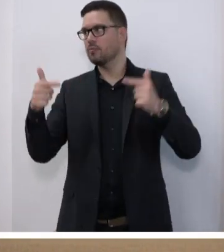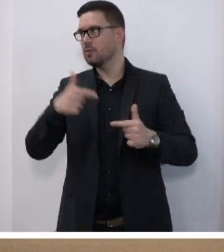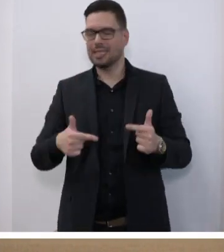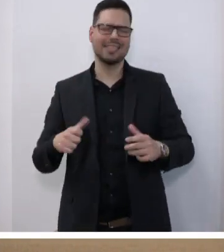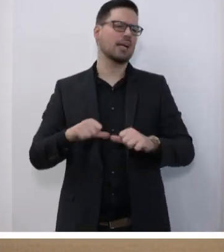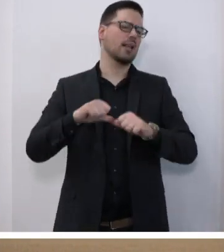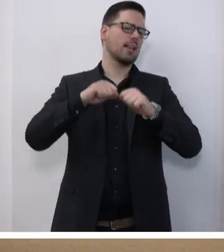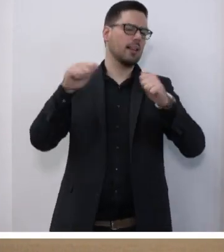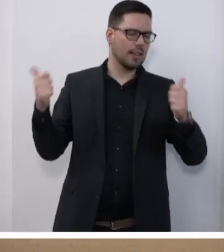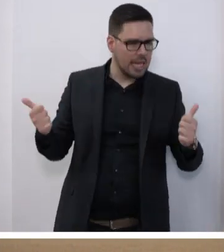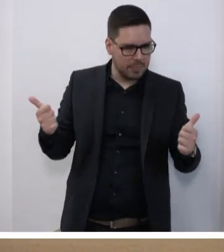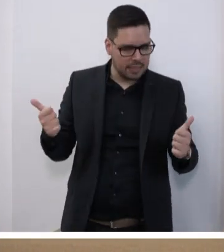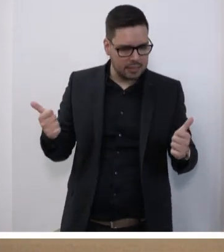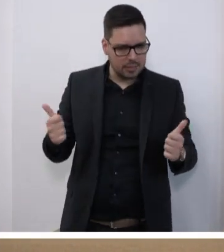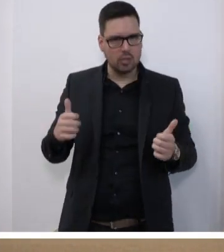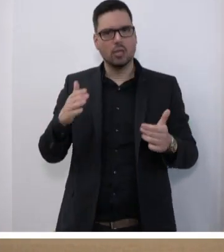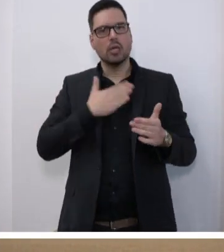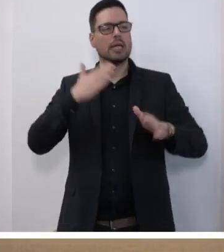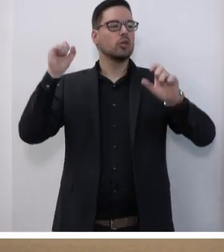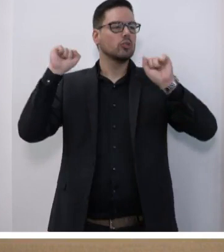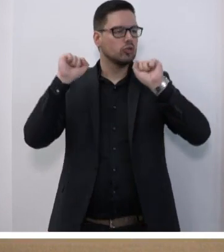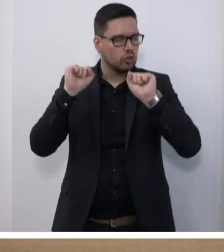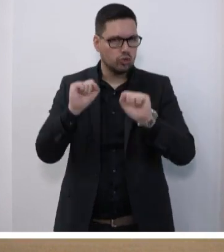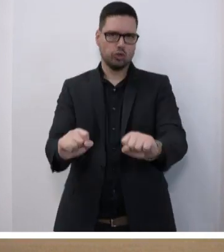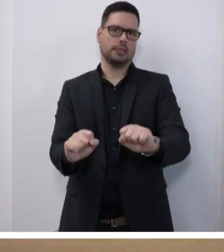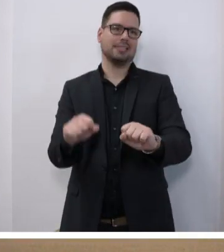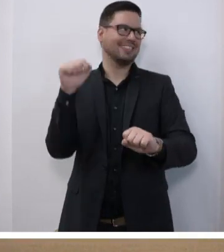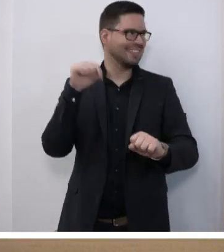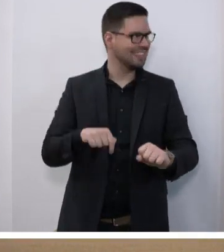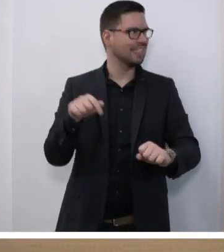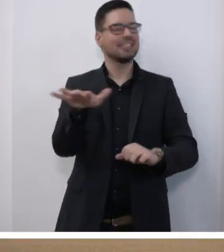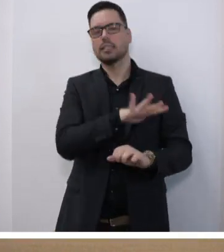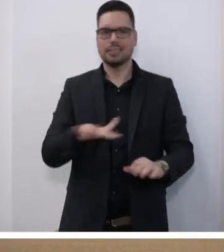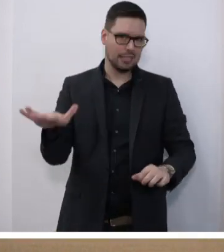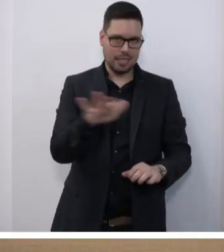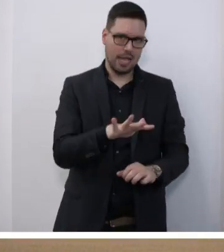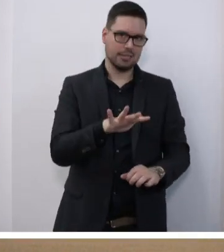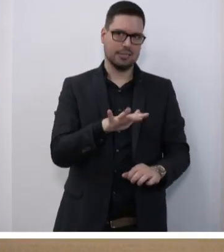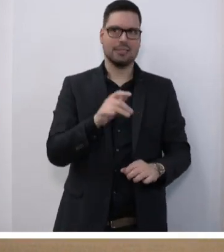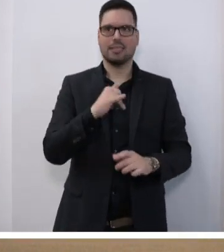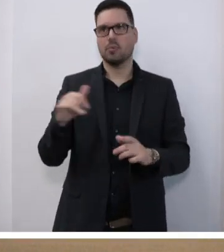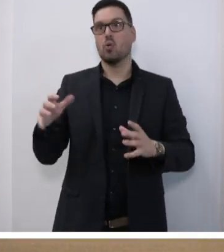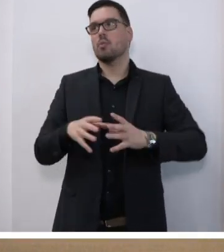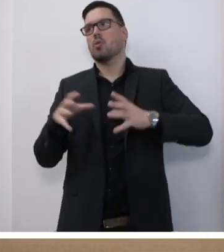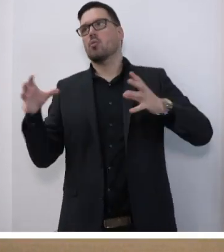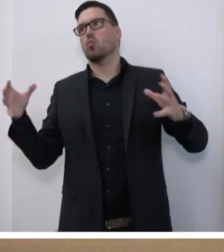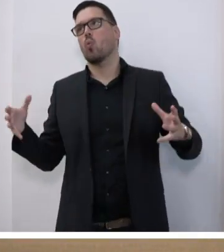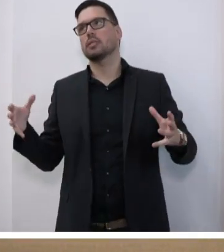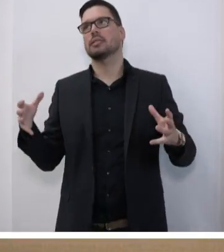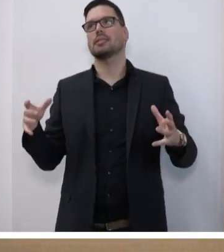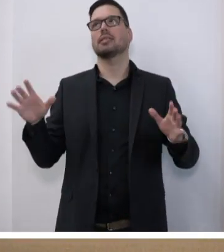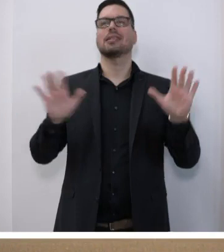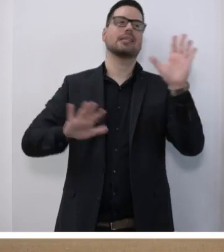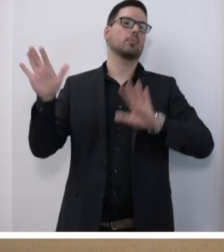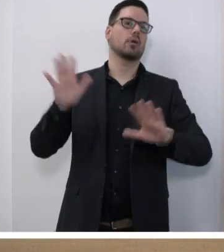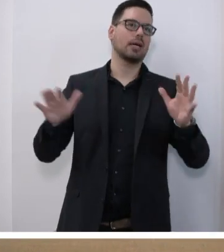Sie es uns leben. Lassen Sie es uns schützen. Auf dass dieses Land, auf das die noch immer übergroße